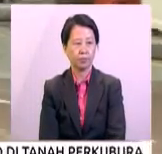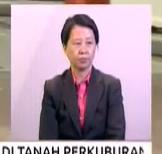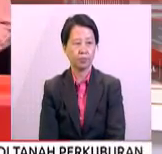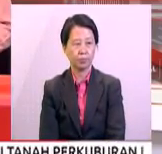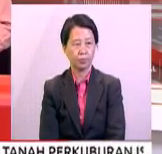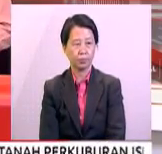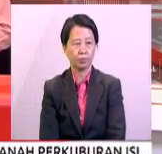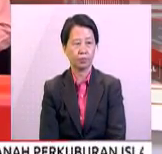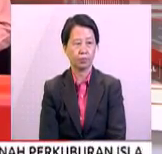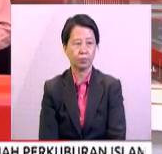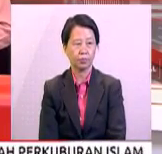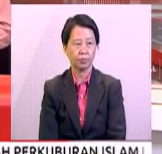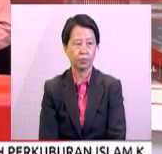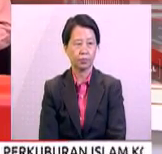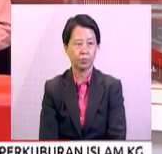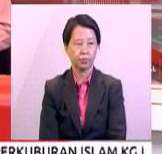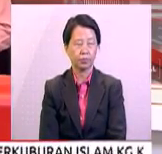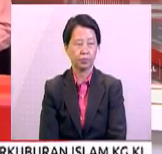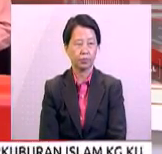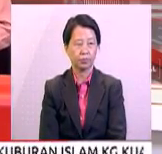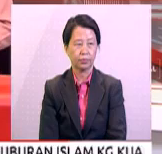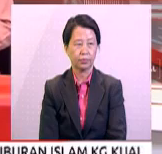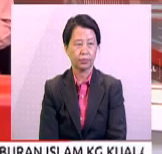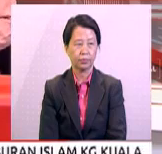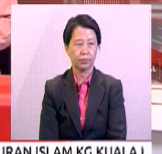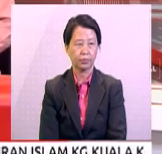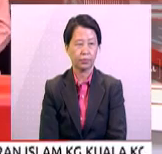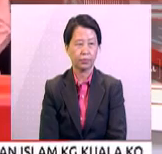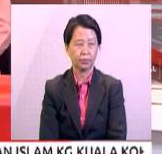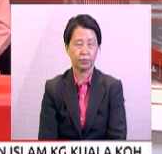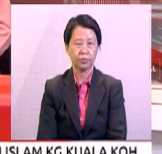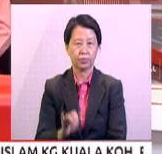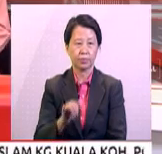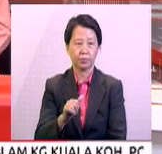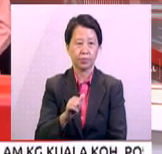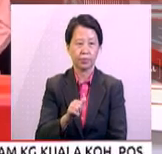Spiderman pun nak beraya juga rupanya. Betul. Dah puasa?